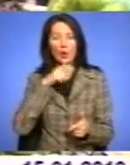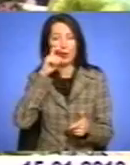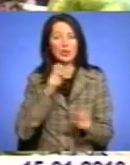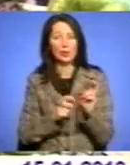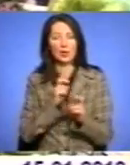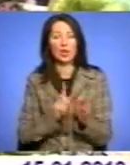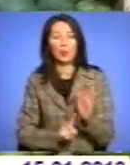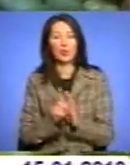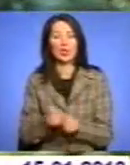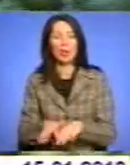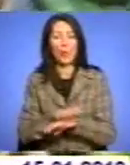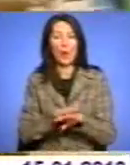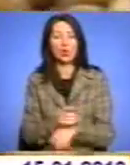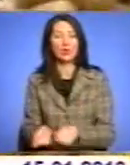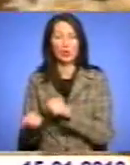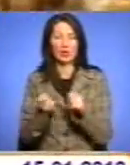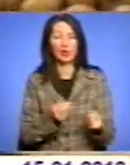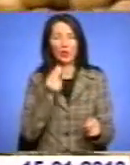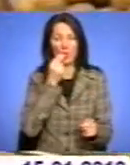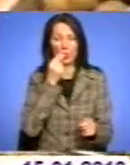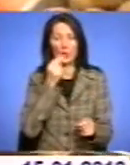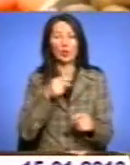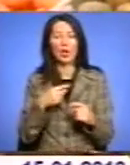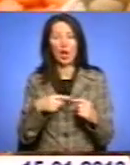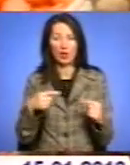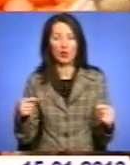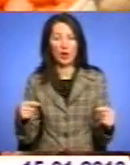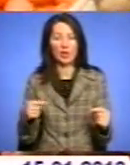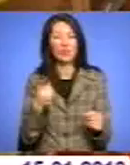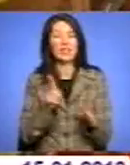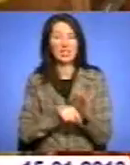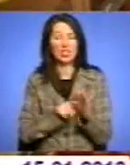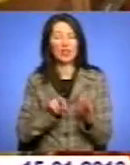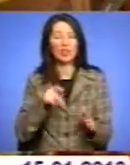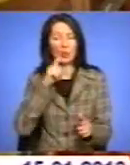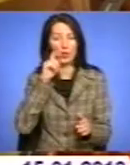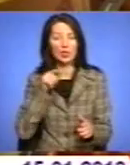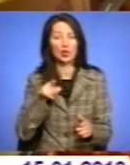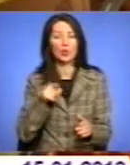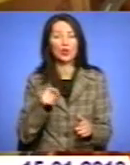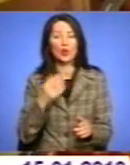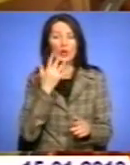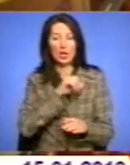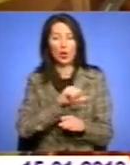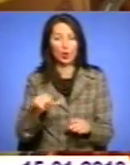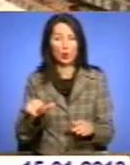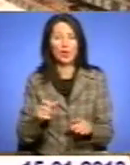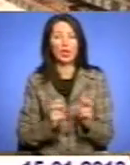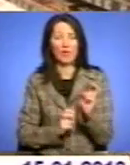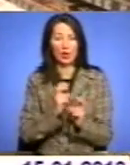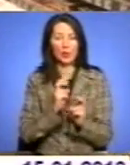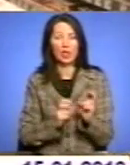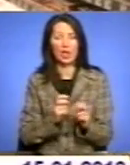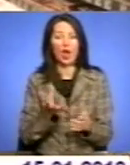Вони дешевші за українські через те, що закордонні виробники отримують від своїх урядів пільги. Україна ж таких пільг надавати